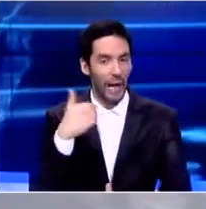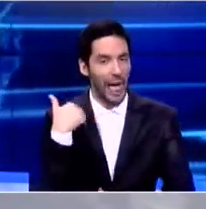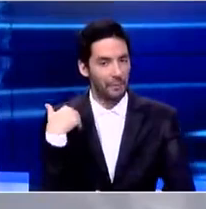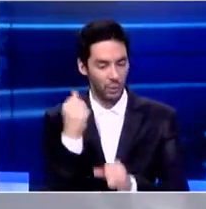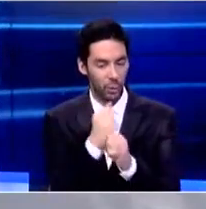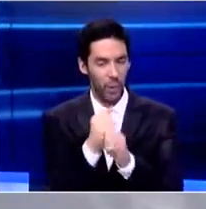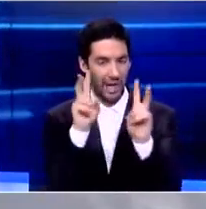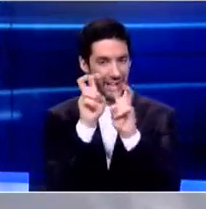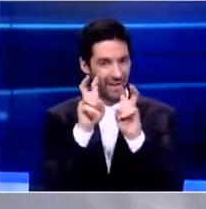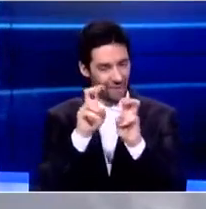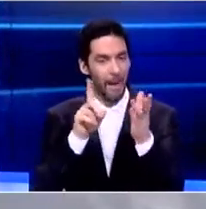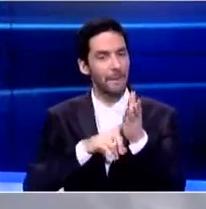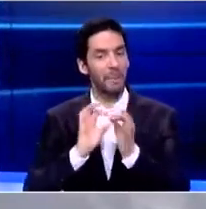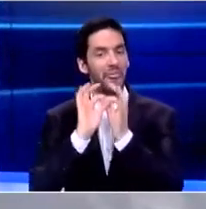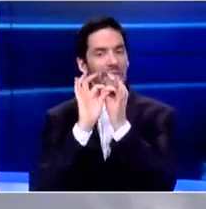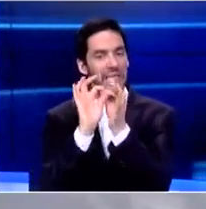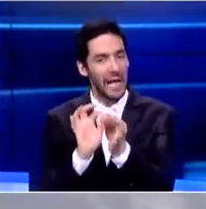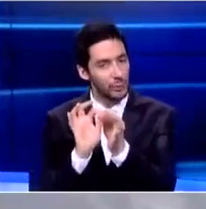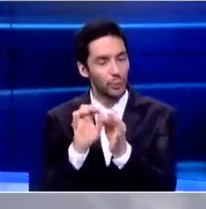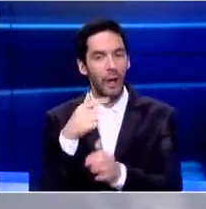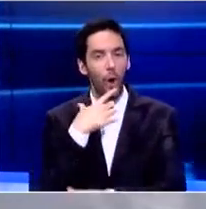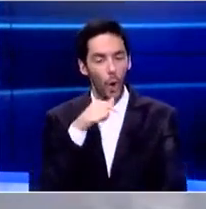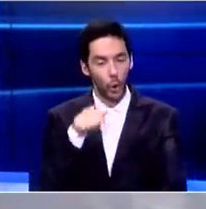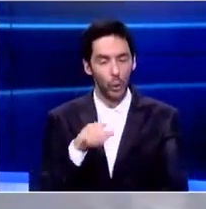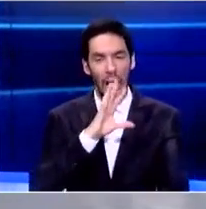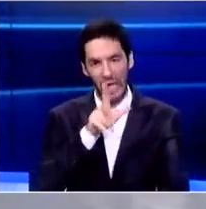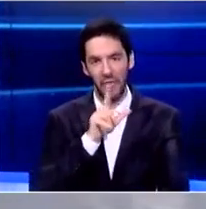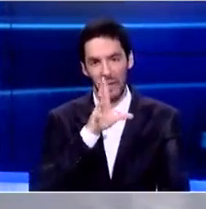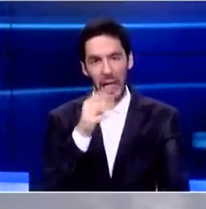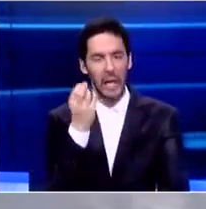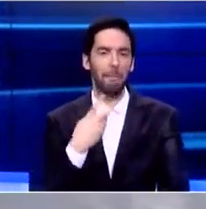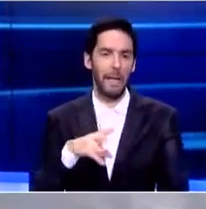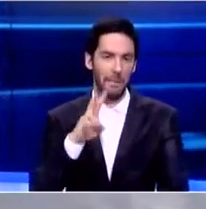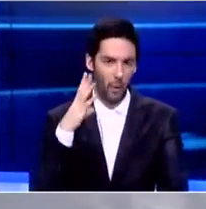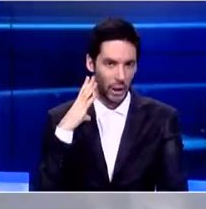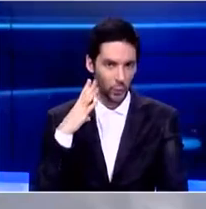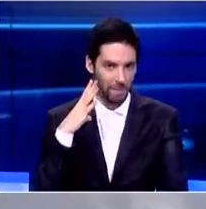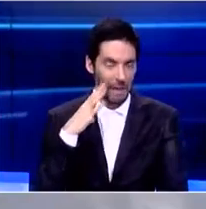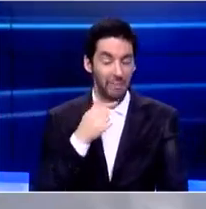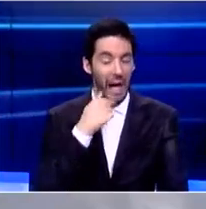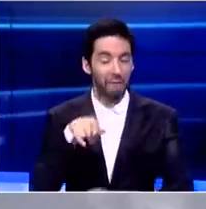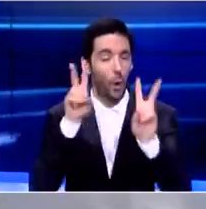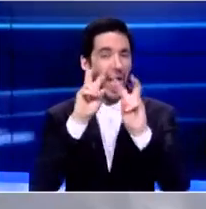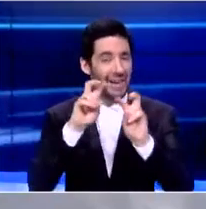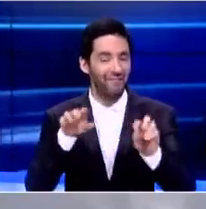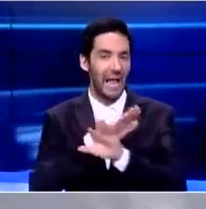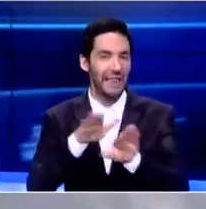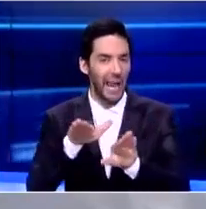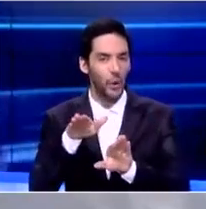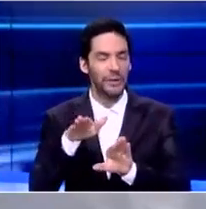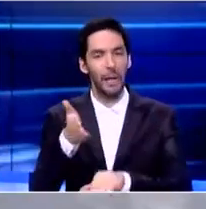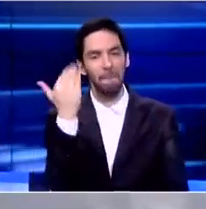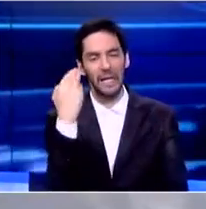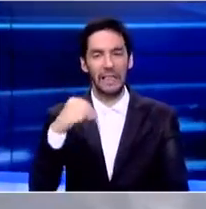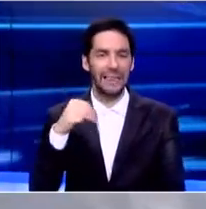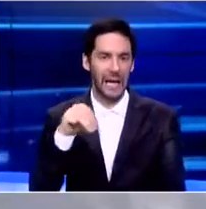η Λάρνακα. Περισσότερα περιστατικά βλέπουμε στο νοσηλευτικό προσωπικό. Για τα